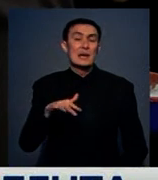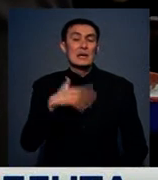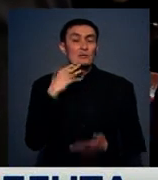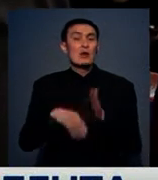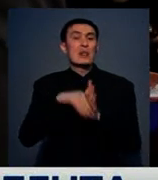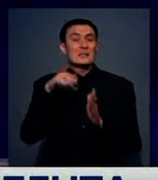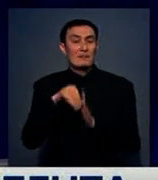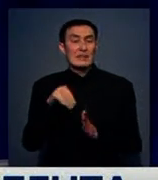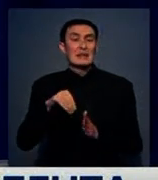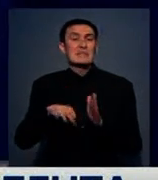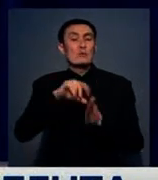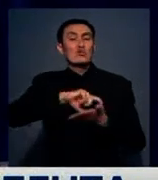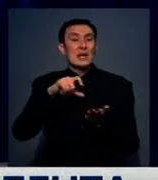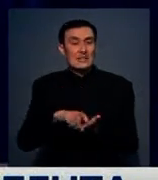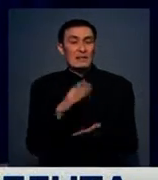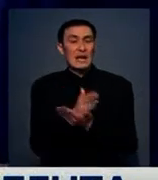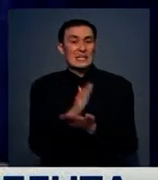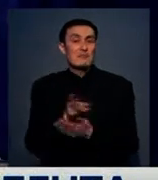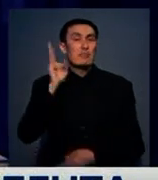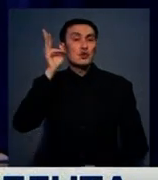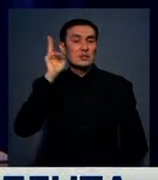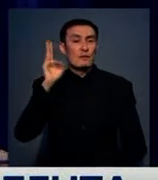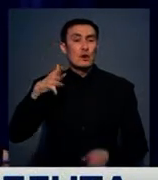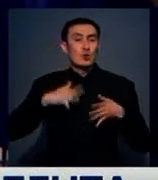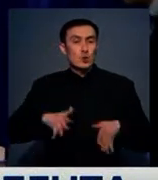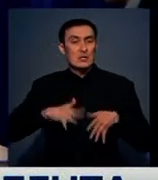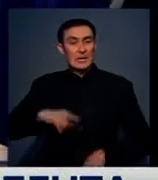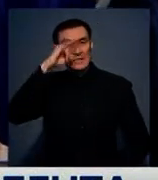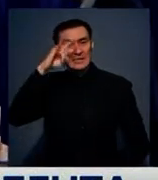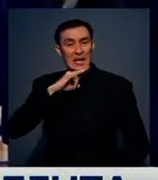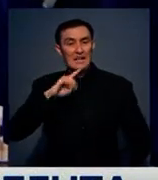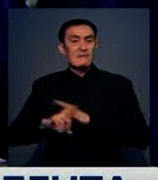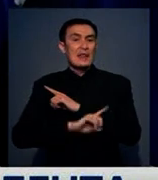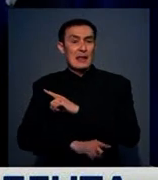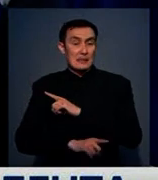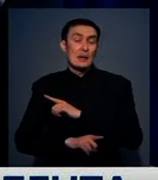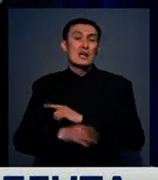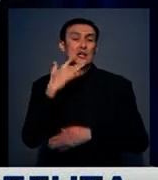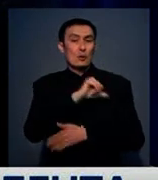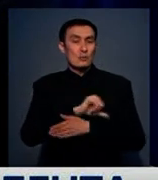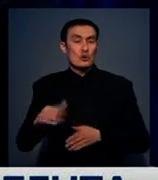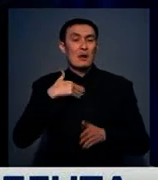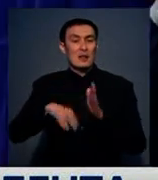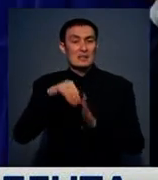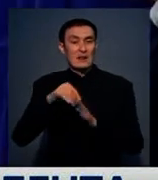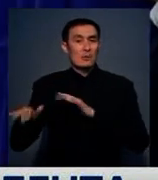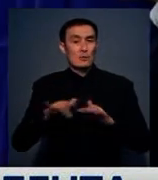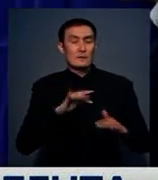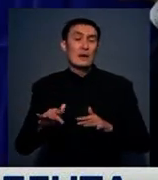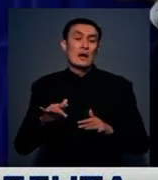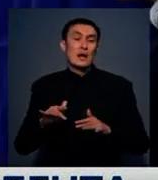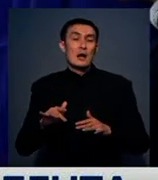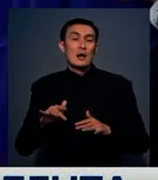свои голоса на избирательных участках, находящихся в посольствах Грузии, Казахстана и Финляндии. За рубежом голосование пройдет по